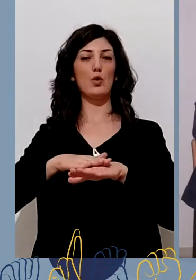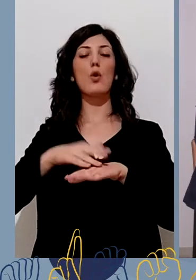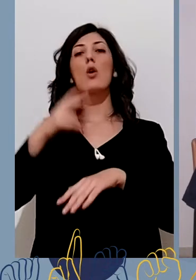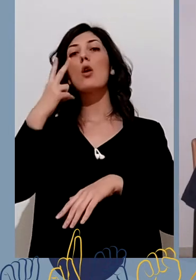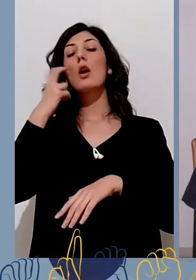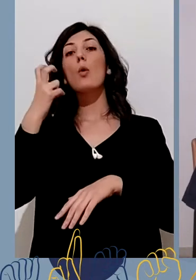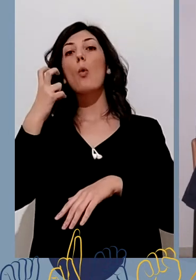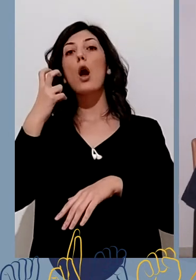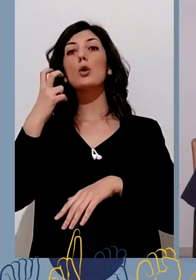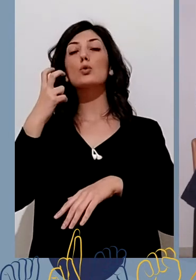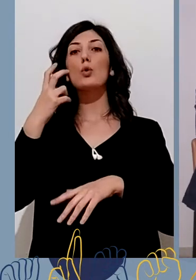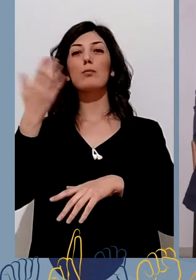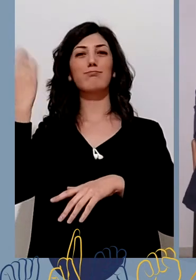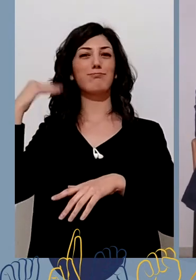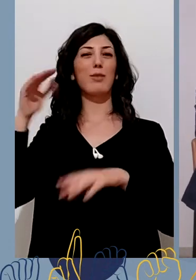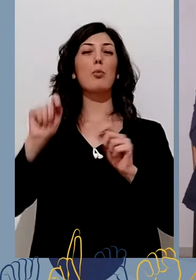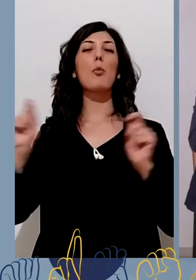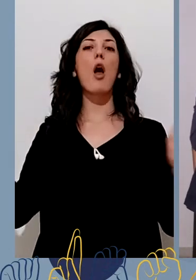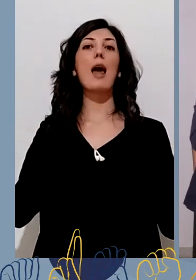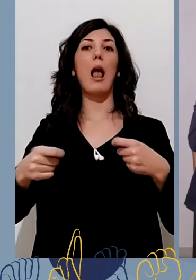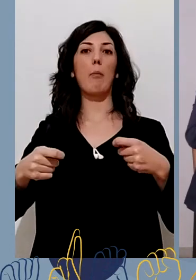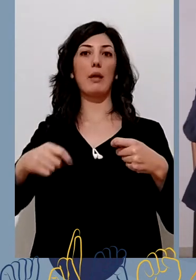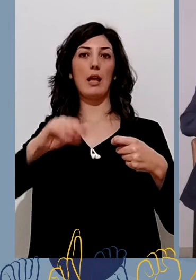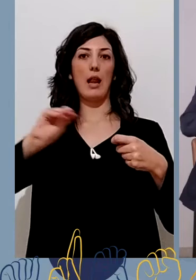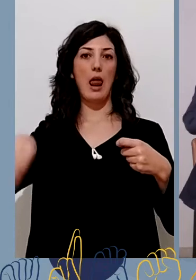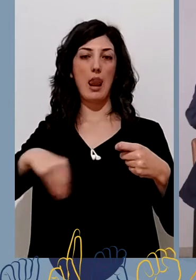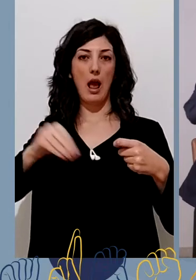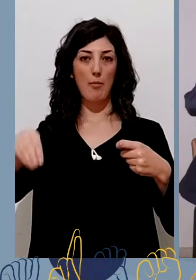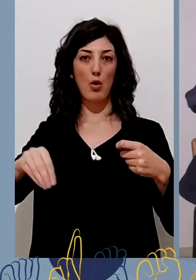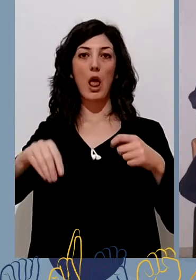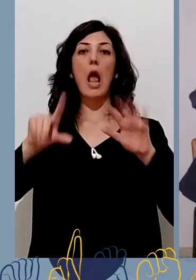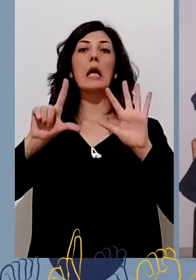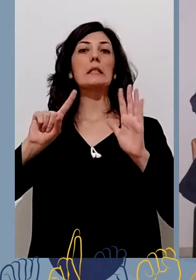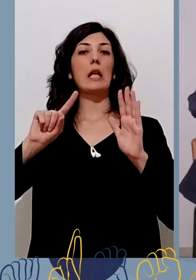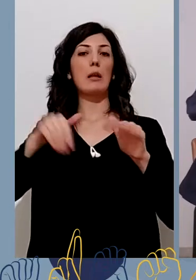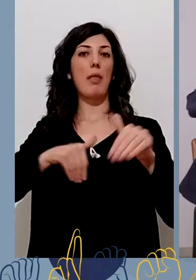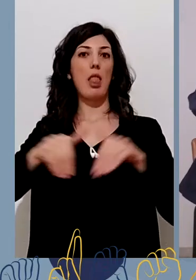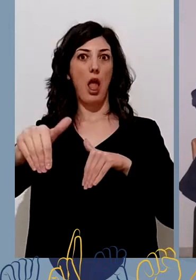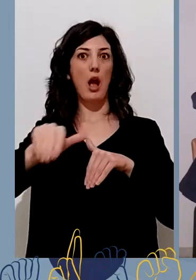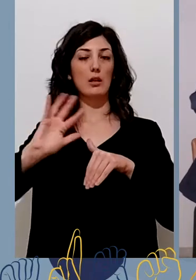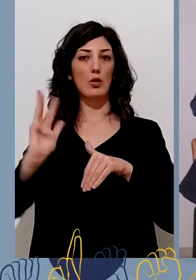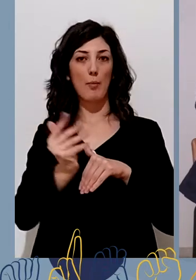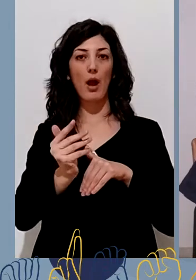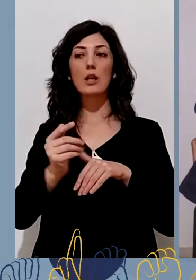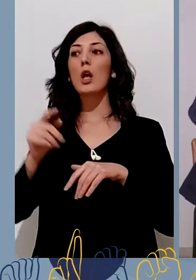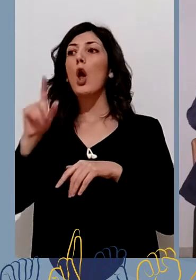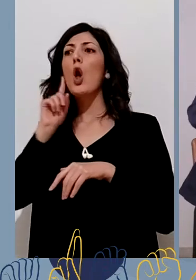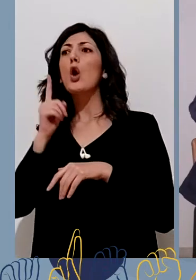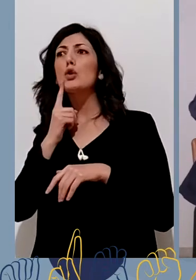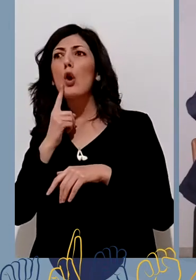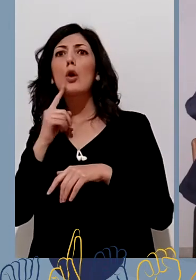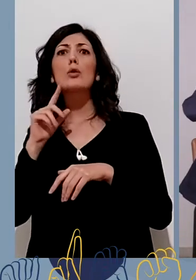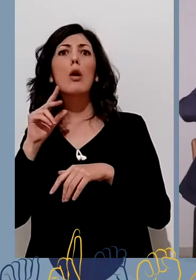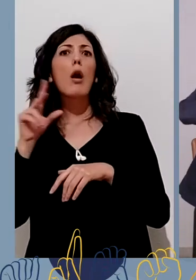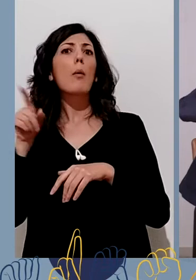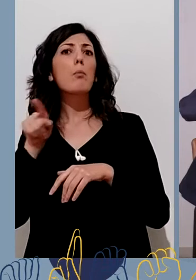ci fu una rapina a Napoli, la rapina delle poste, rubarono 7 miliardi, e un sordo disse che aveva visto i sette uomini d'oro, tutti